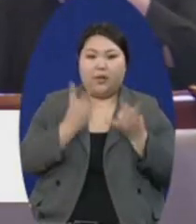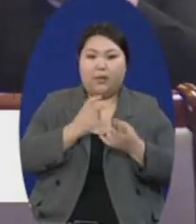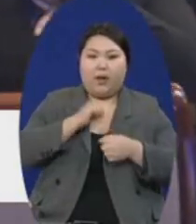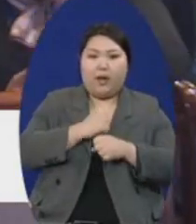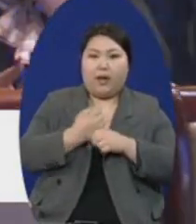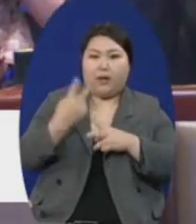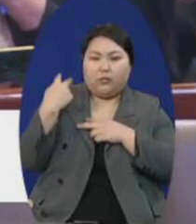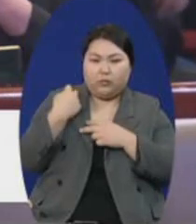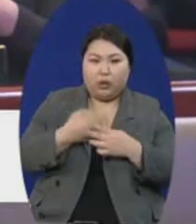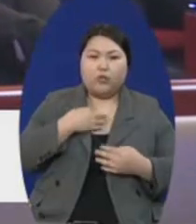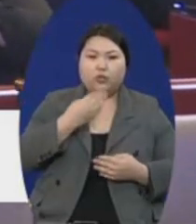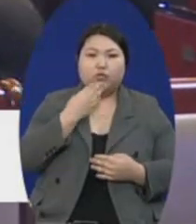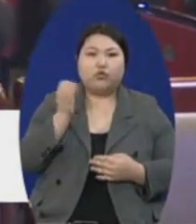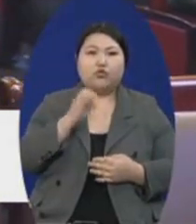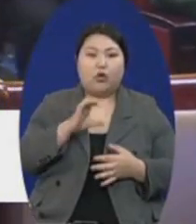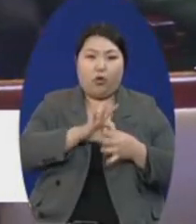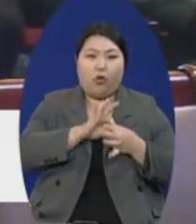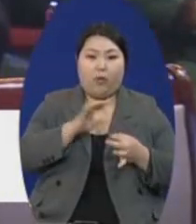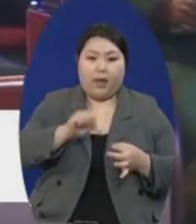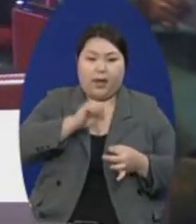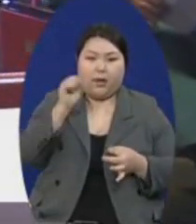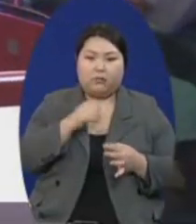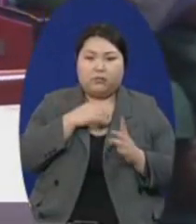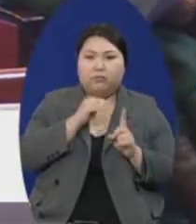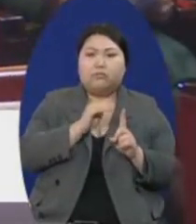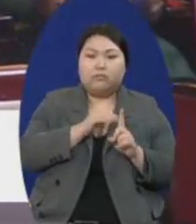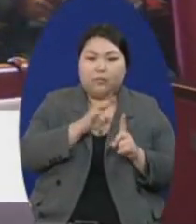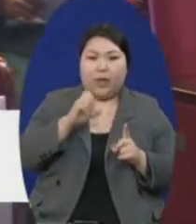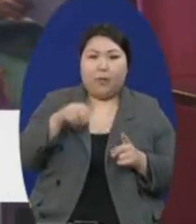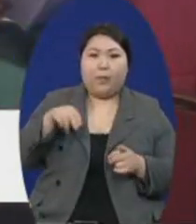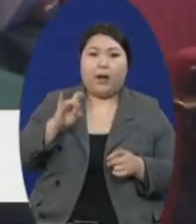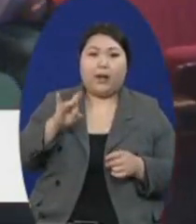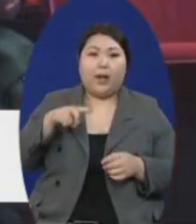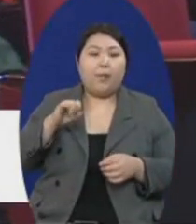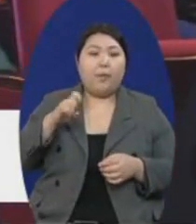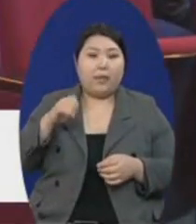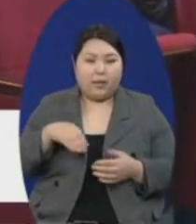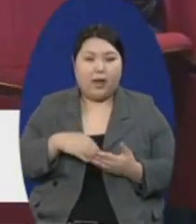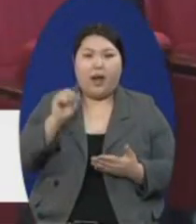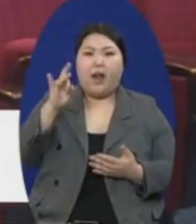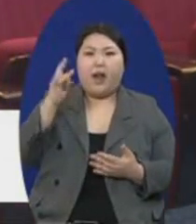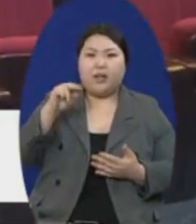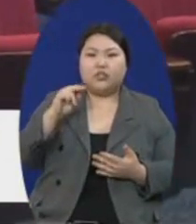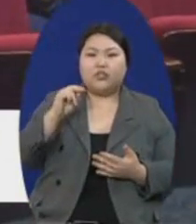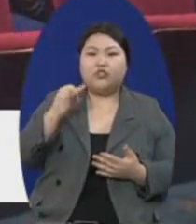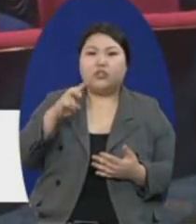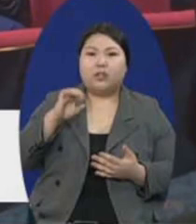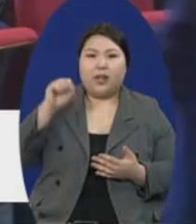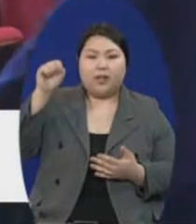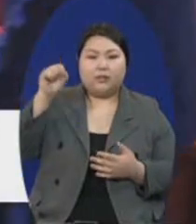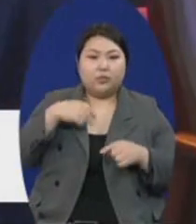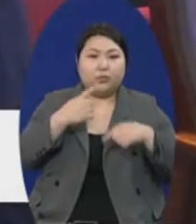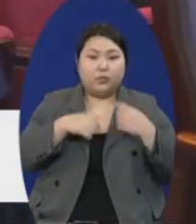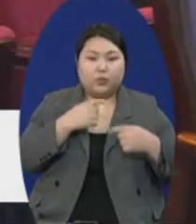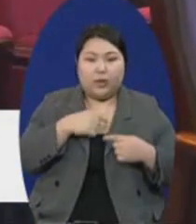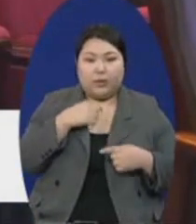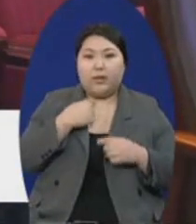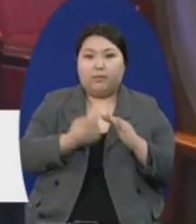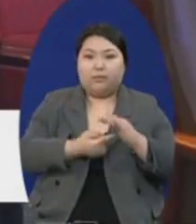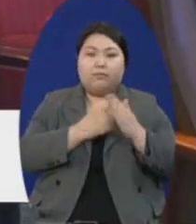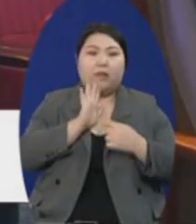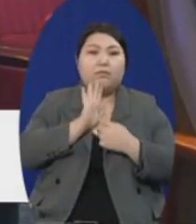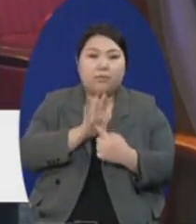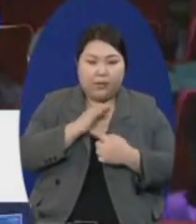хариуцлага шударга ёстой холбоотой асуудлыг хөндөж байна. Замын парламентын арчлалын тухай асуудлуудаар байр сууриа илэрхийлж байгаа. Мөн эдийн